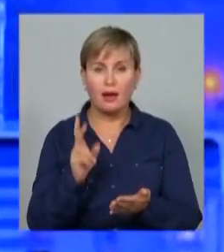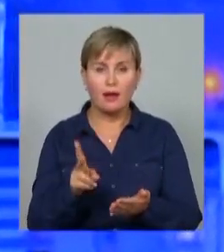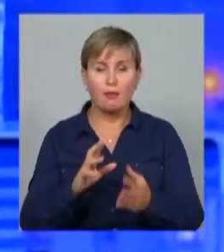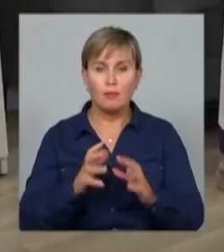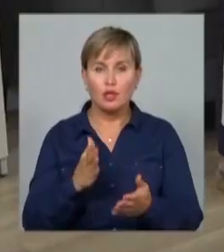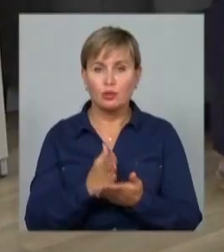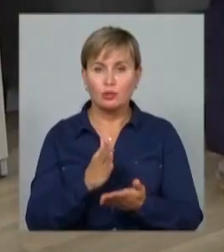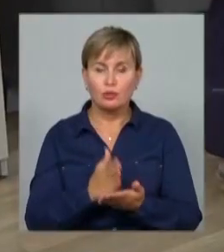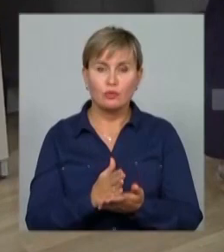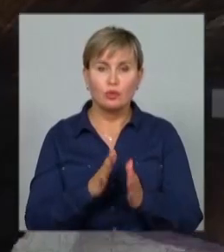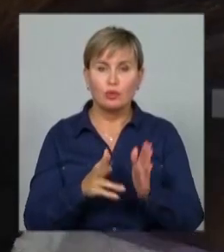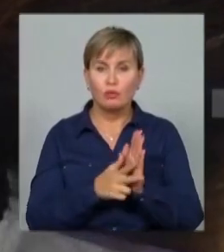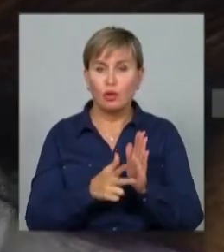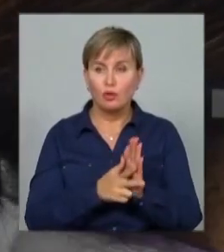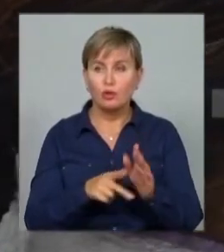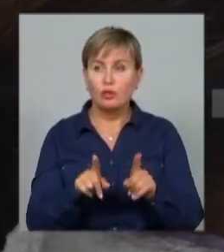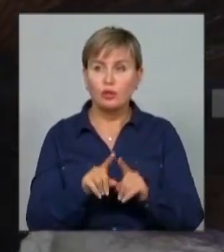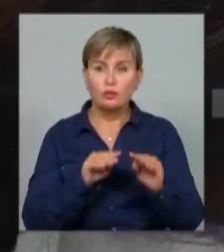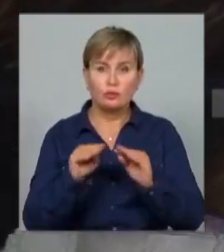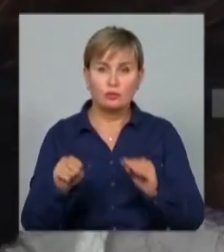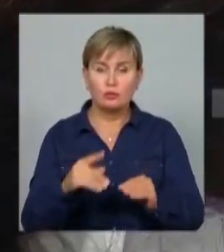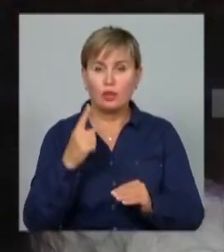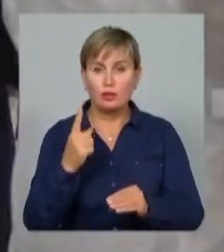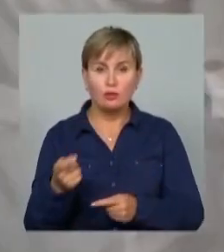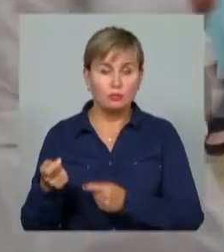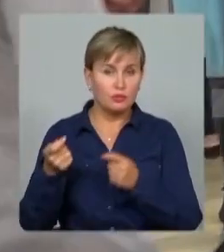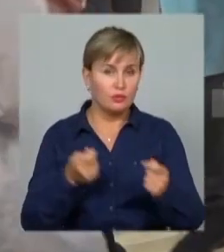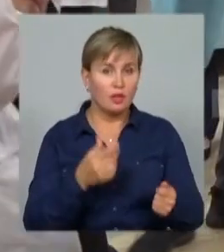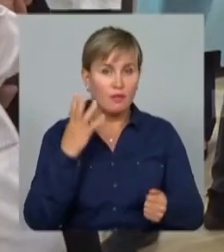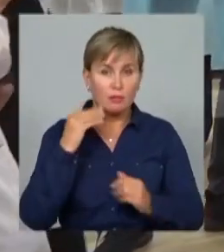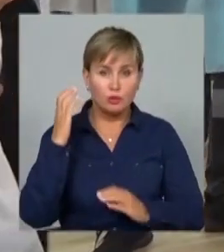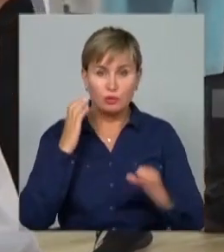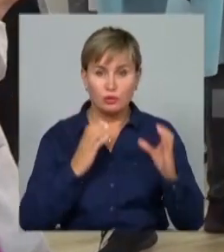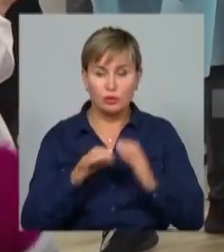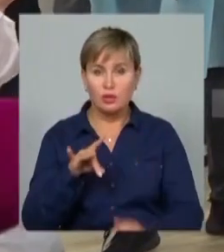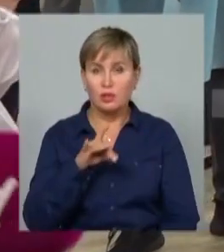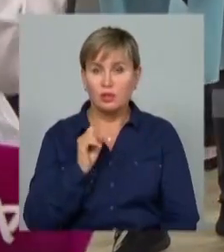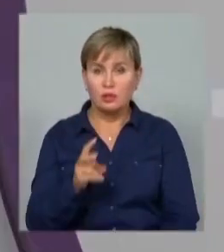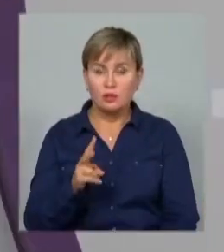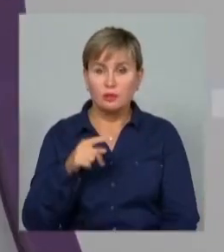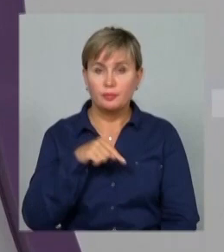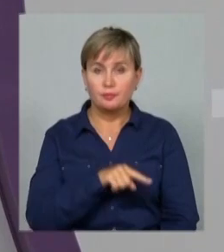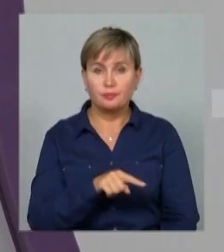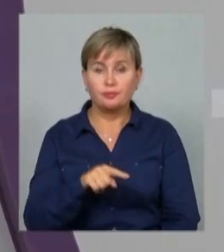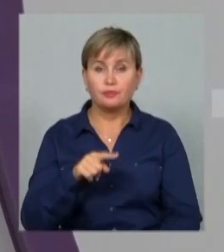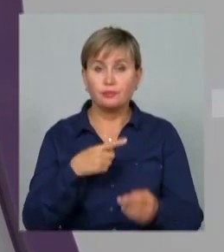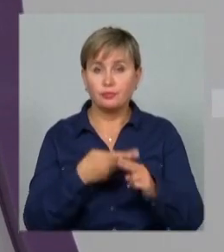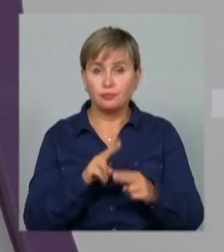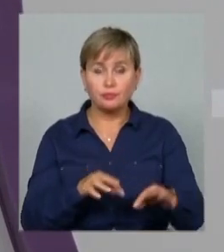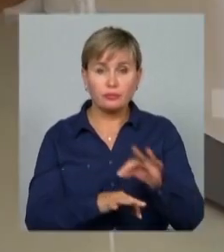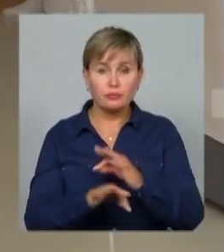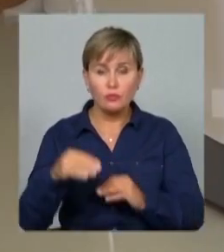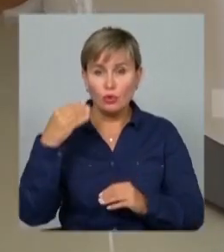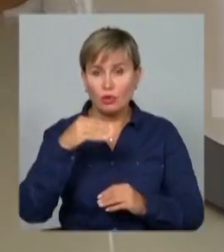мире существует лишь 8 подобных аппаратов, и один из них завезли в Алматинский институт онкологии и радиологии. Инвестором проекта стала